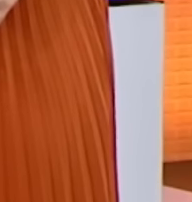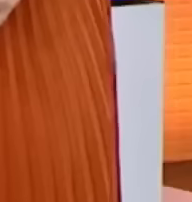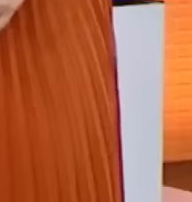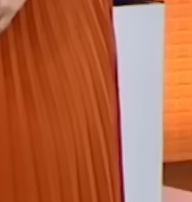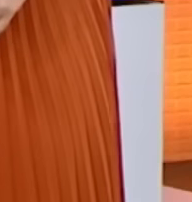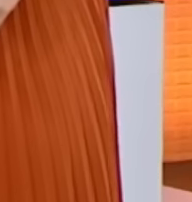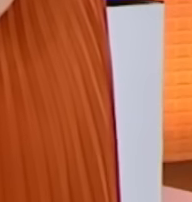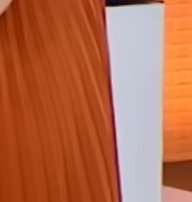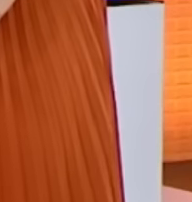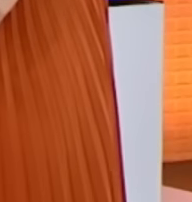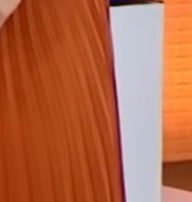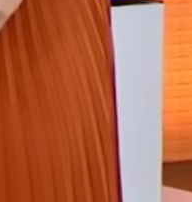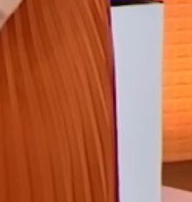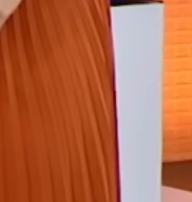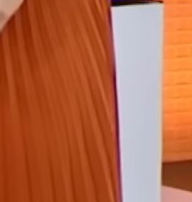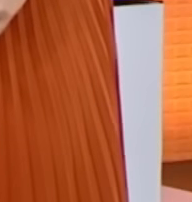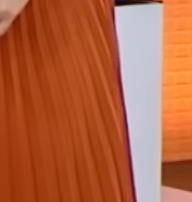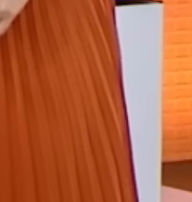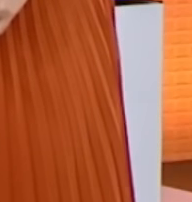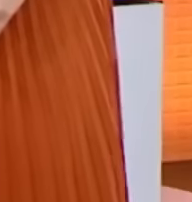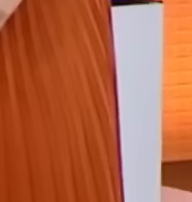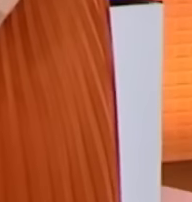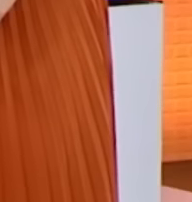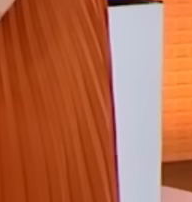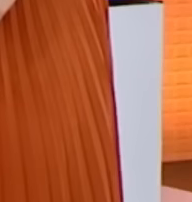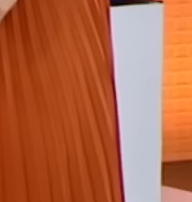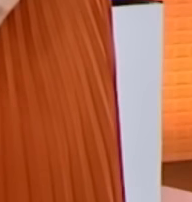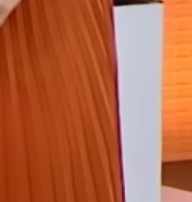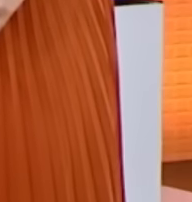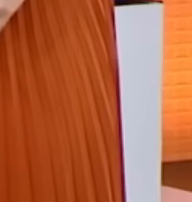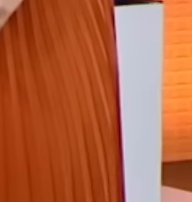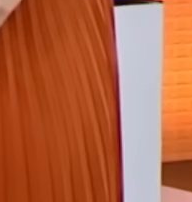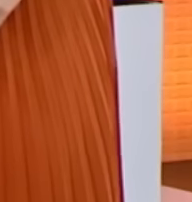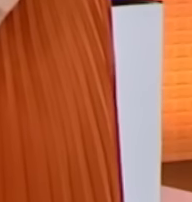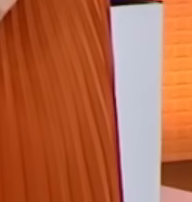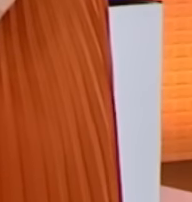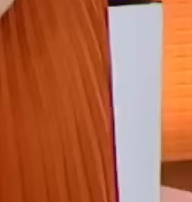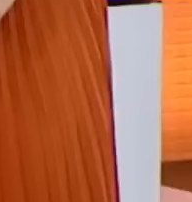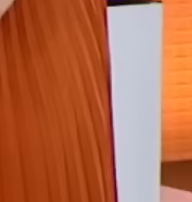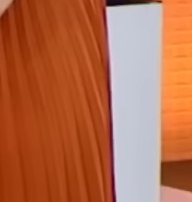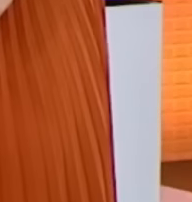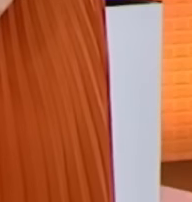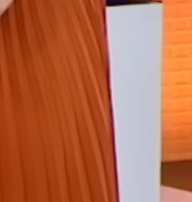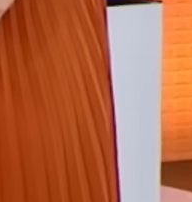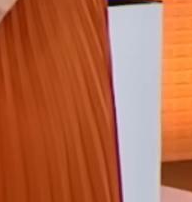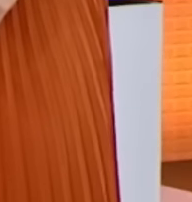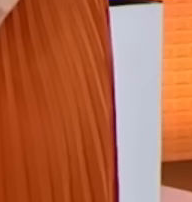YouTube sa mga kapus abroad subaybayan niyo po kami sa GMA Pinoy TV at sa www.gmanews.tv